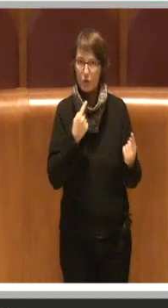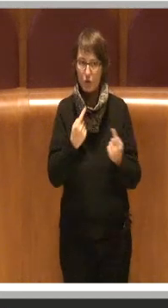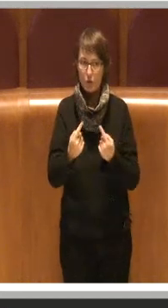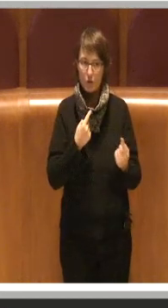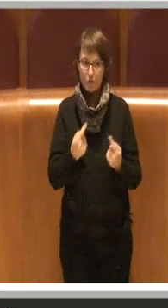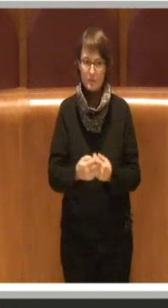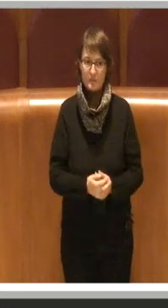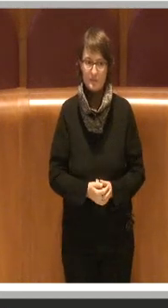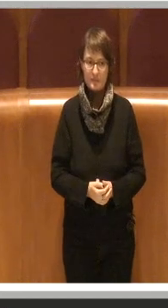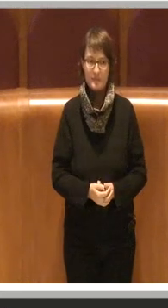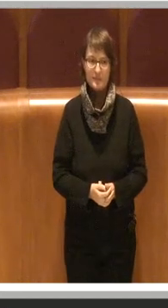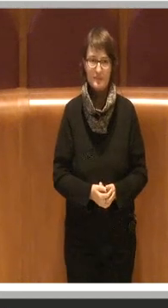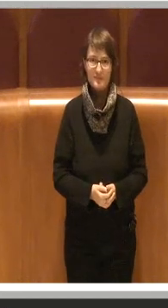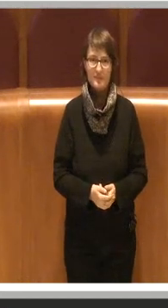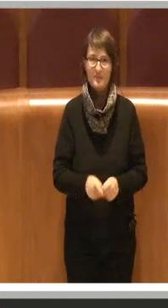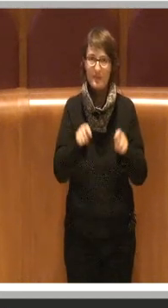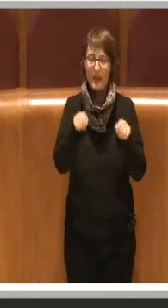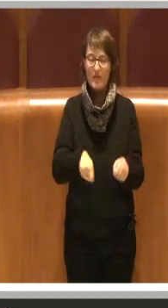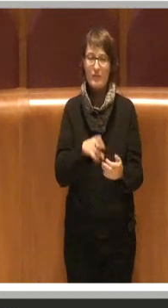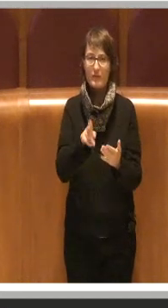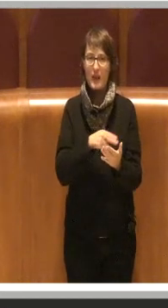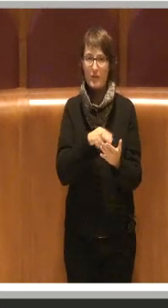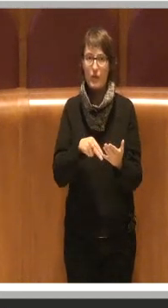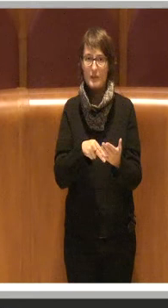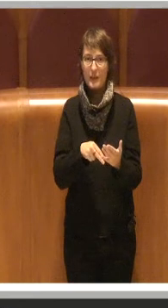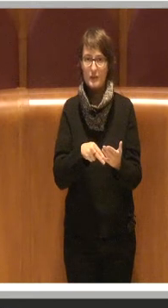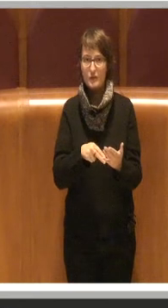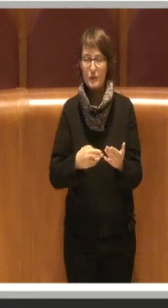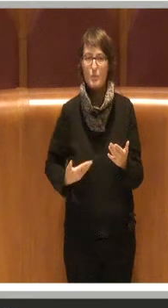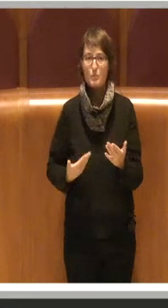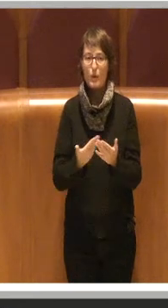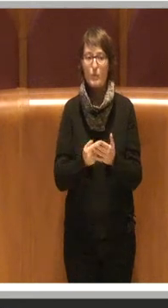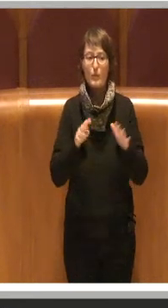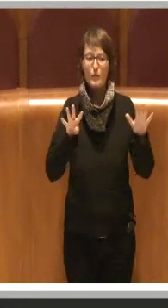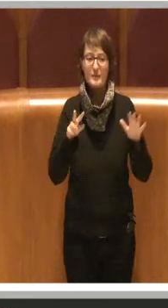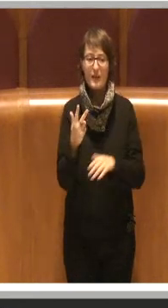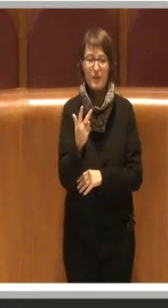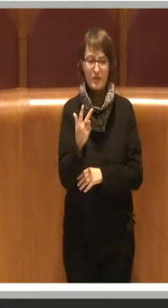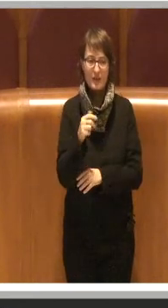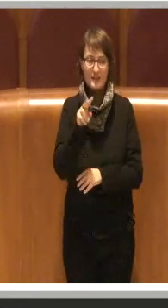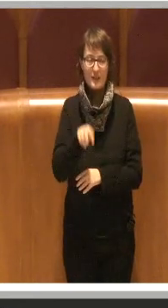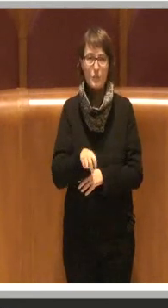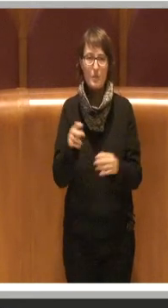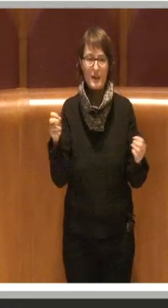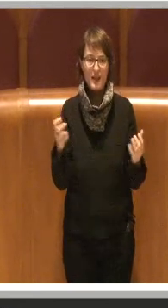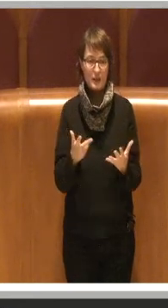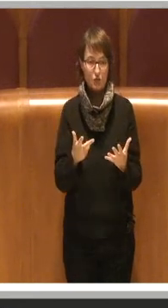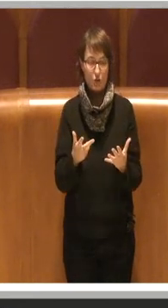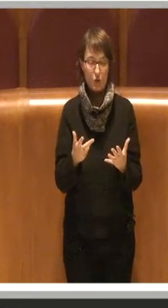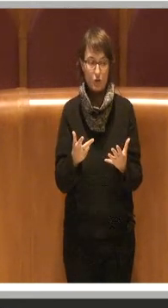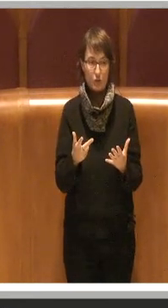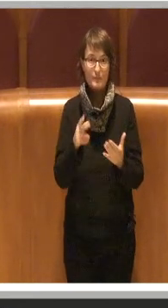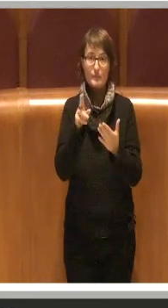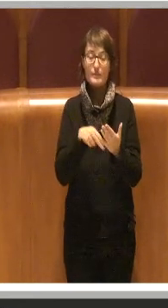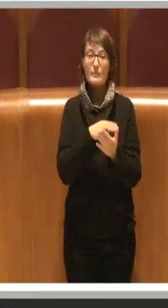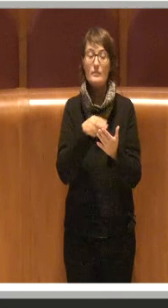Pongo in votazione la proposta 93 del 2018, la